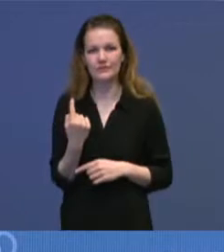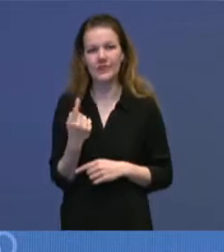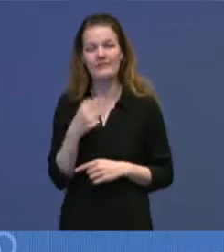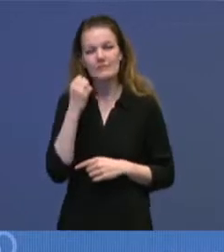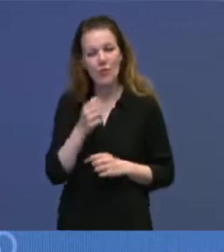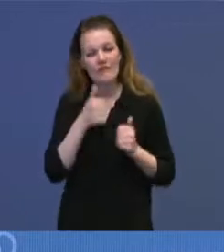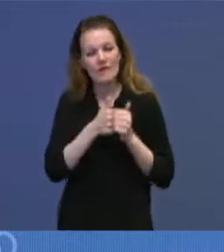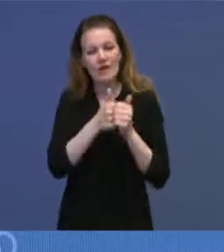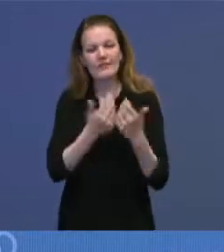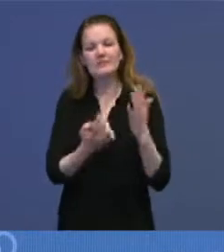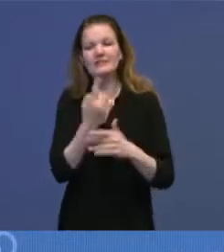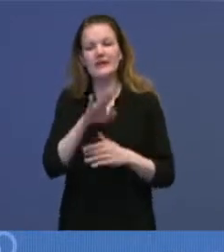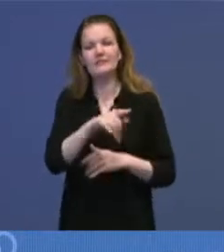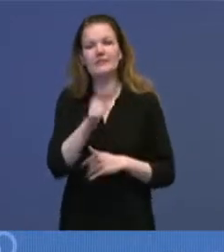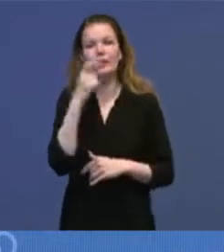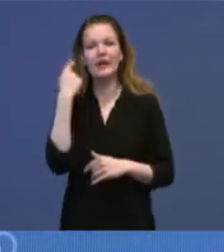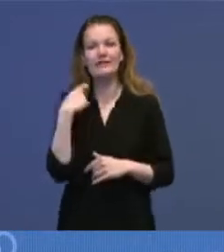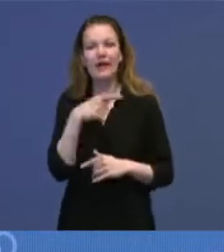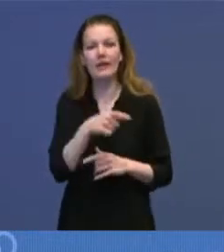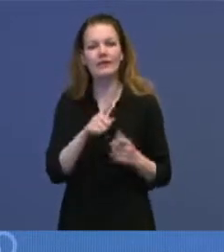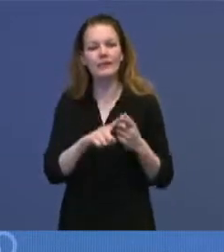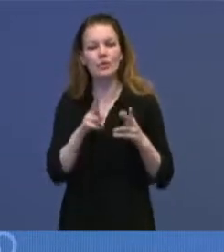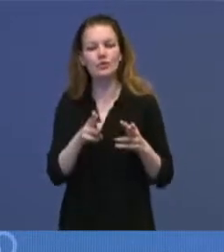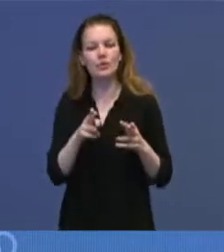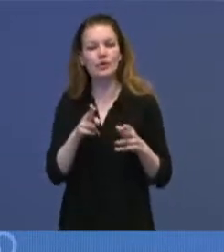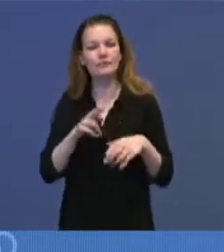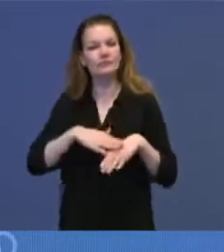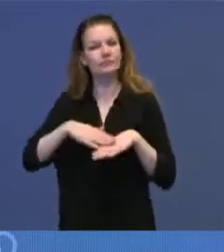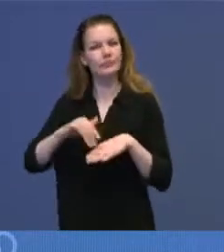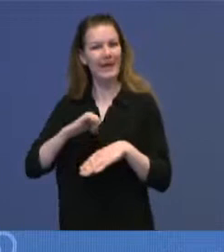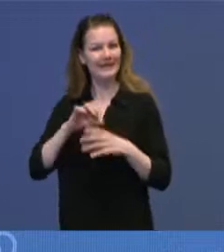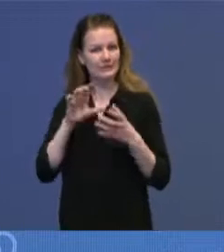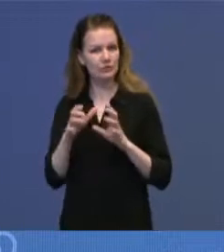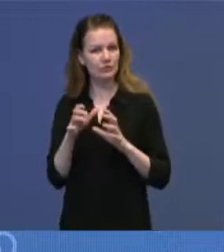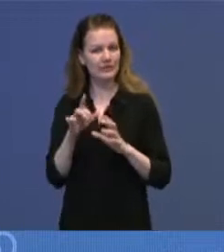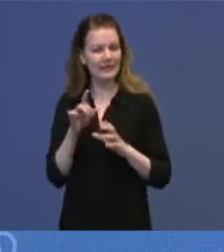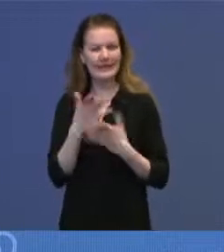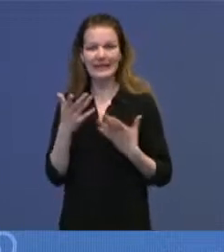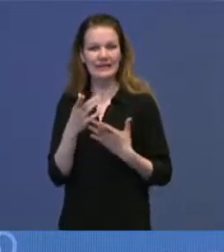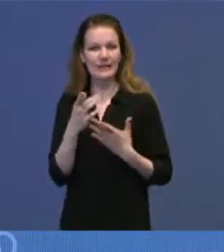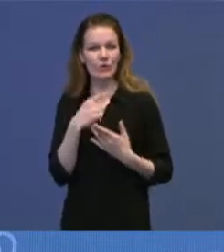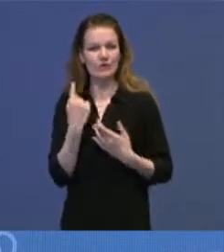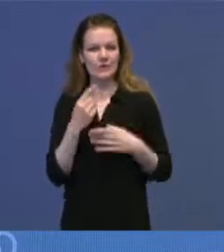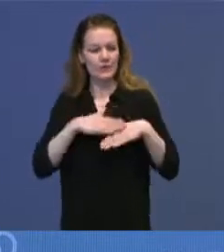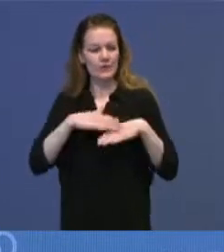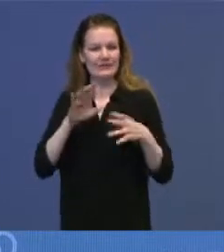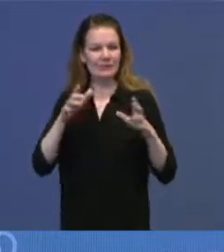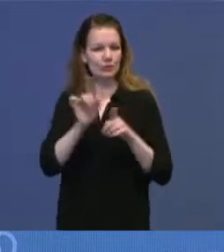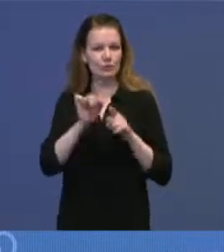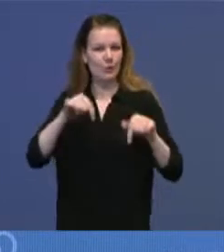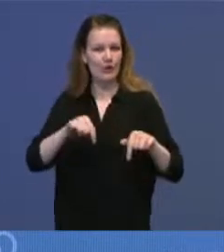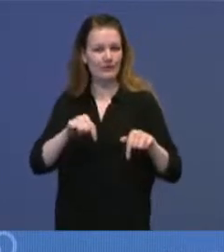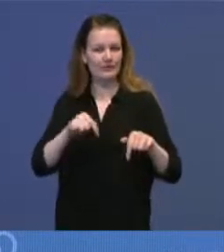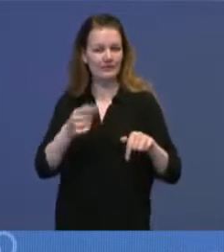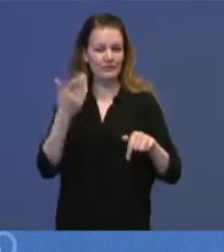ikke gjøre det vi kan for å være beredt på situasjoner som vi ikke hadde sett for oss før i stund siden. En atomkrig er det ingen grunn